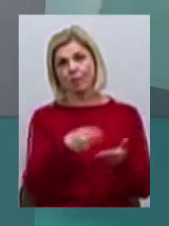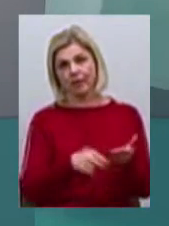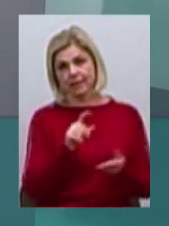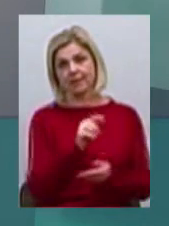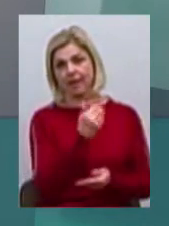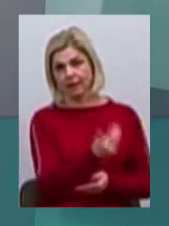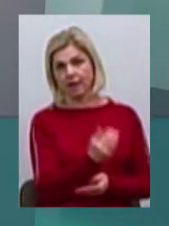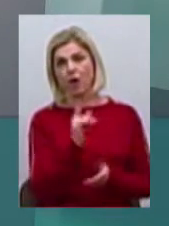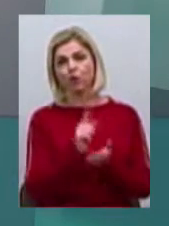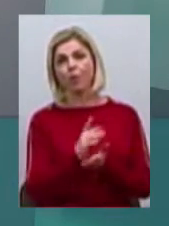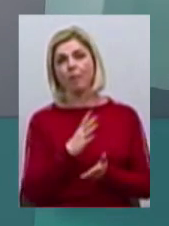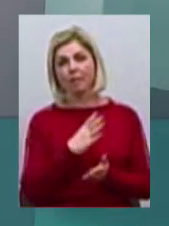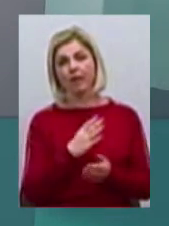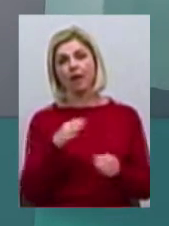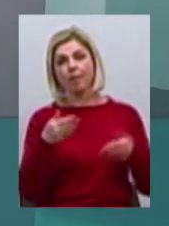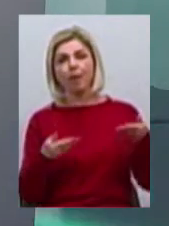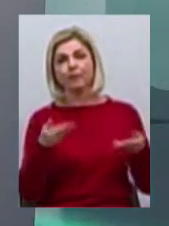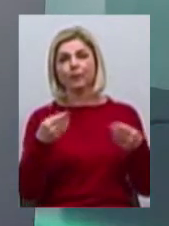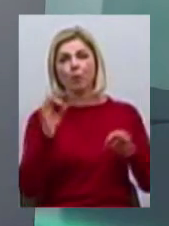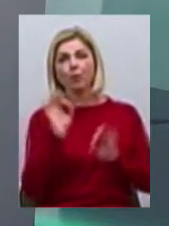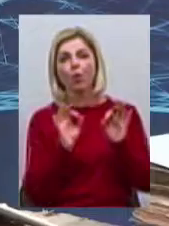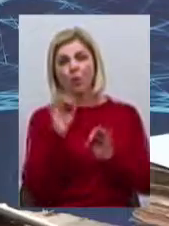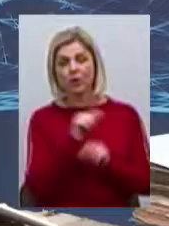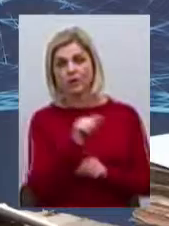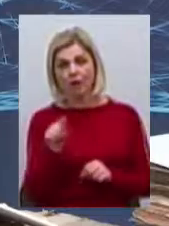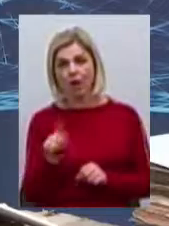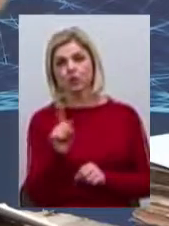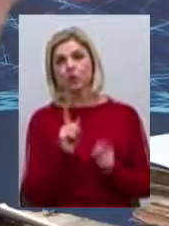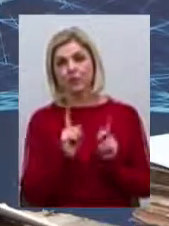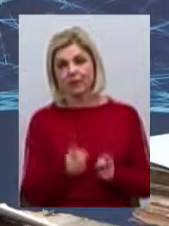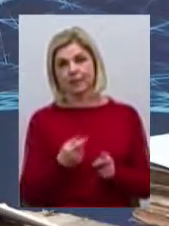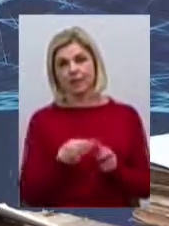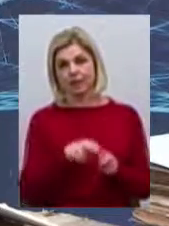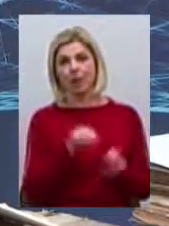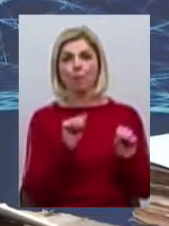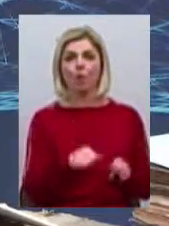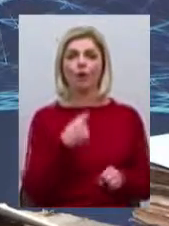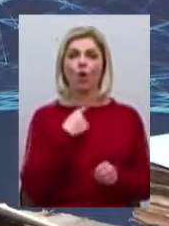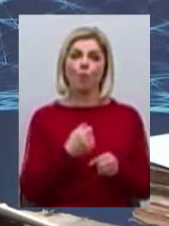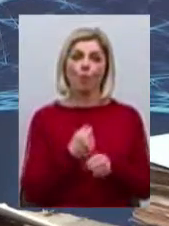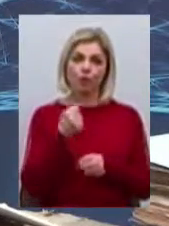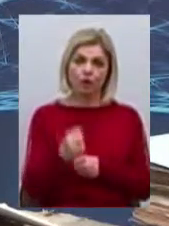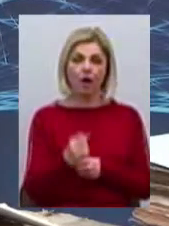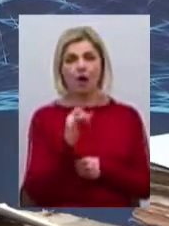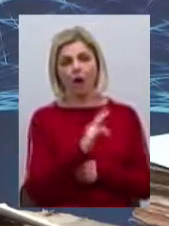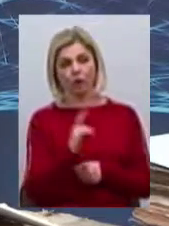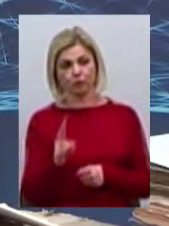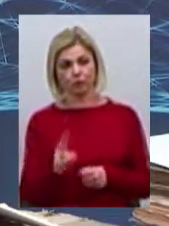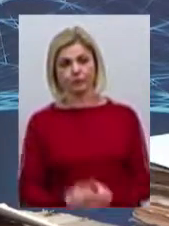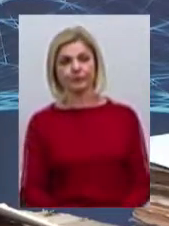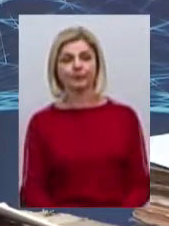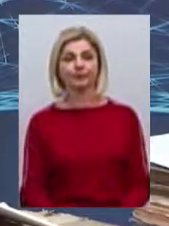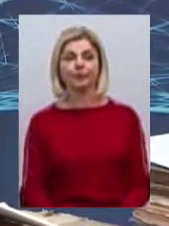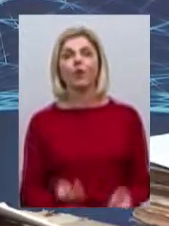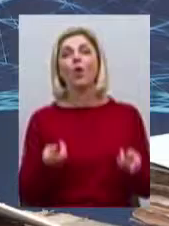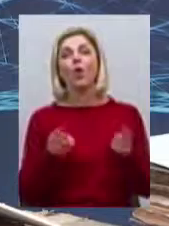повинна була бути певна пропорція для того, щоб дійсно ці могли балотуватися, а ці могли брати участь. У нас 4 хвилини залишається, давайте